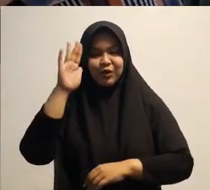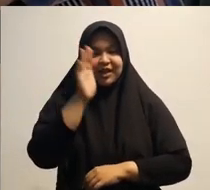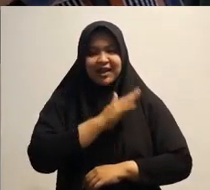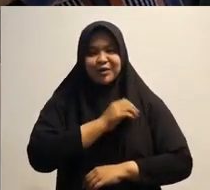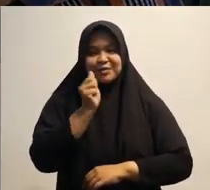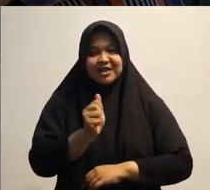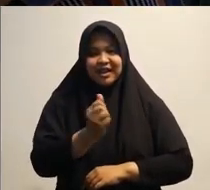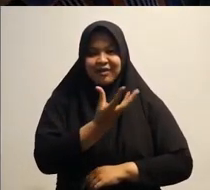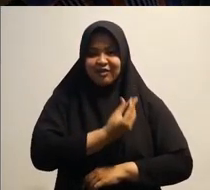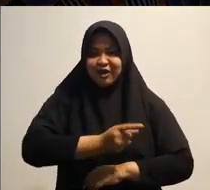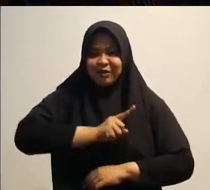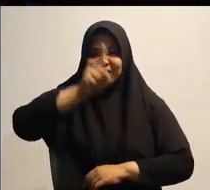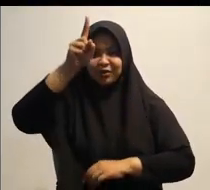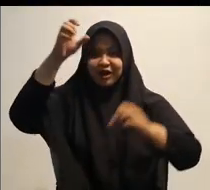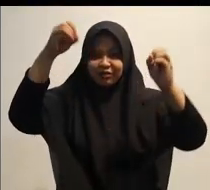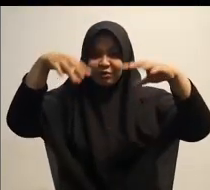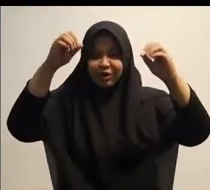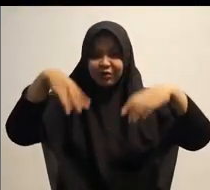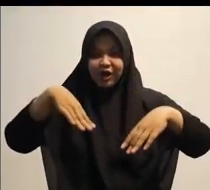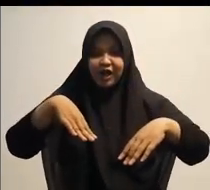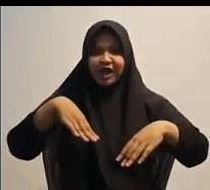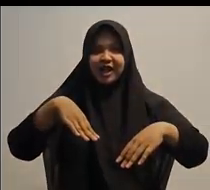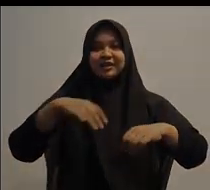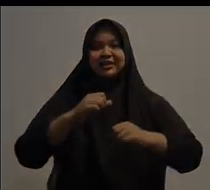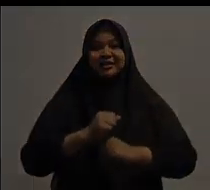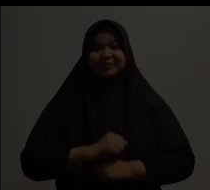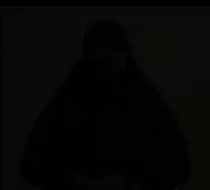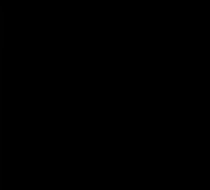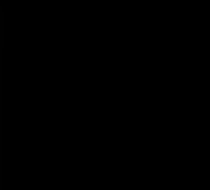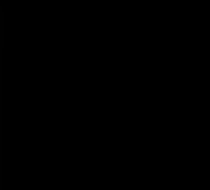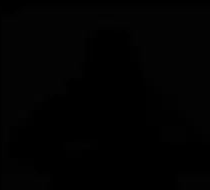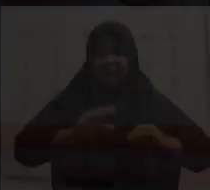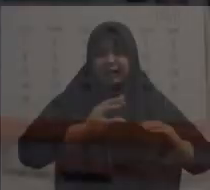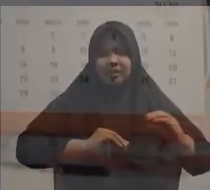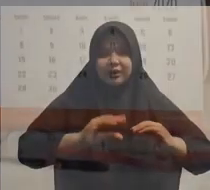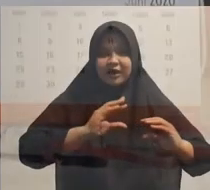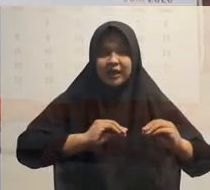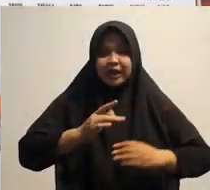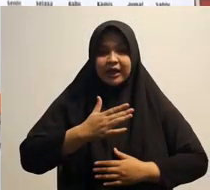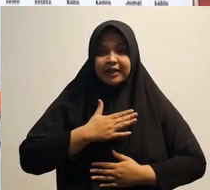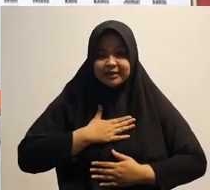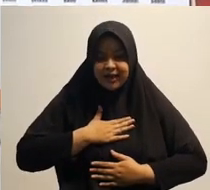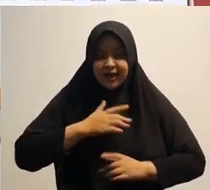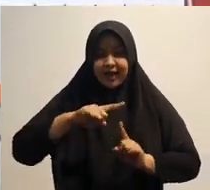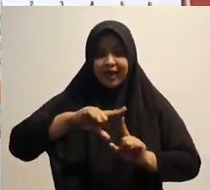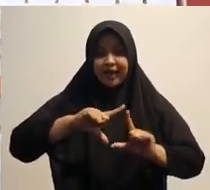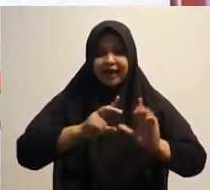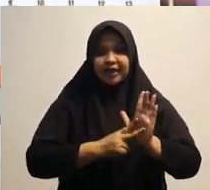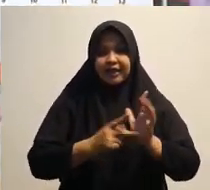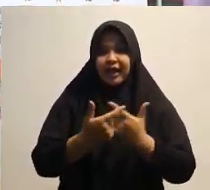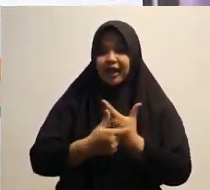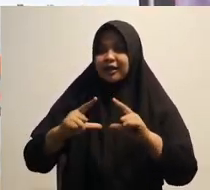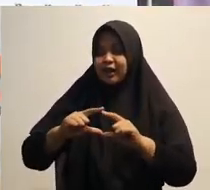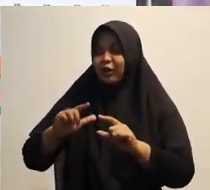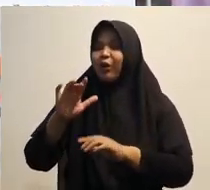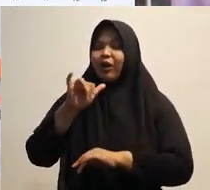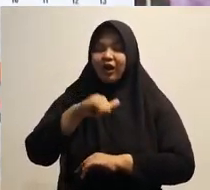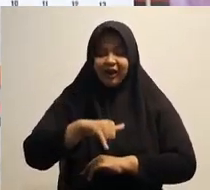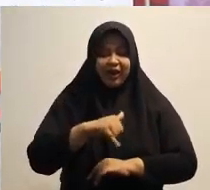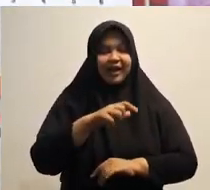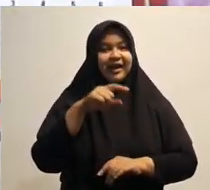wabarakatuh. Waalaikumsalam warahmatullahi wabarakatuh. Mbak, saya tanya Mbak.